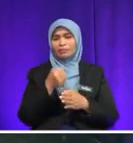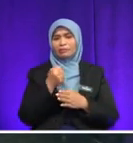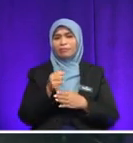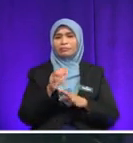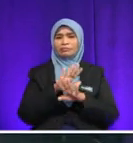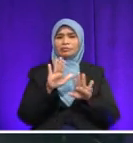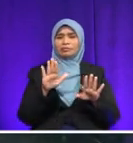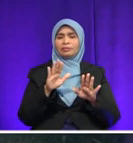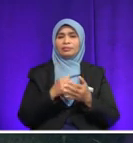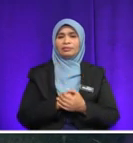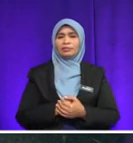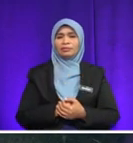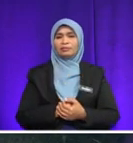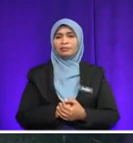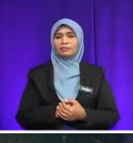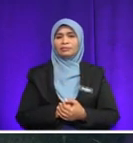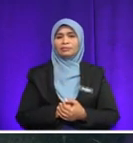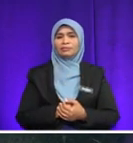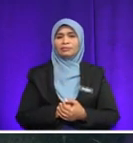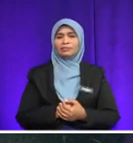paham enggak nih